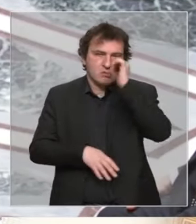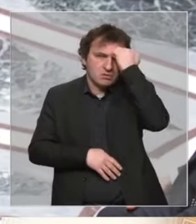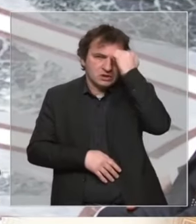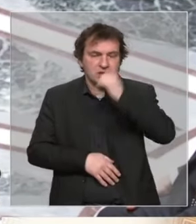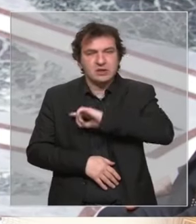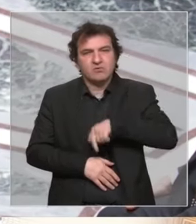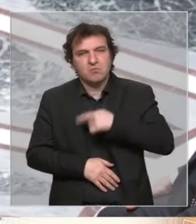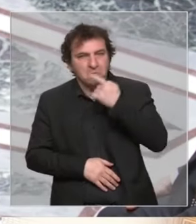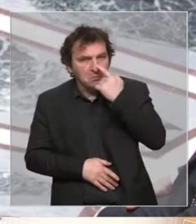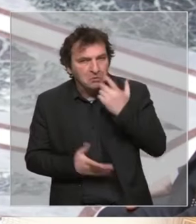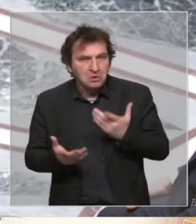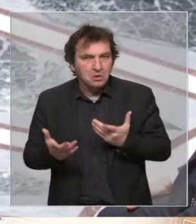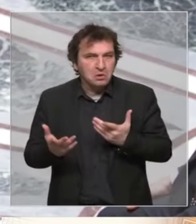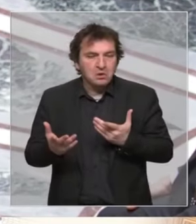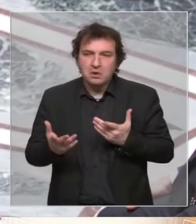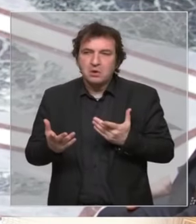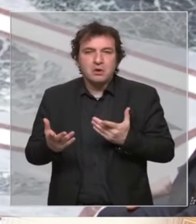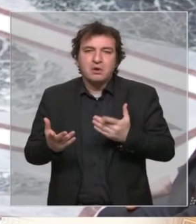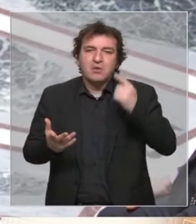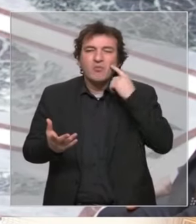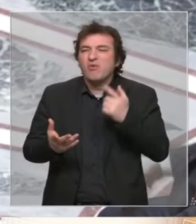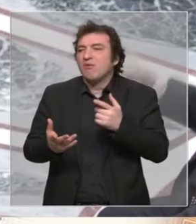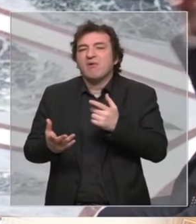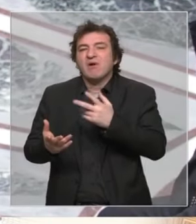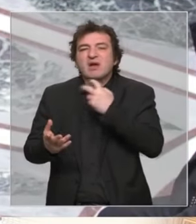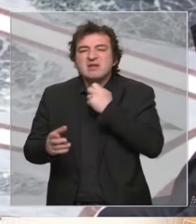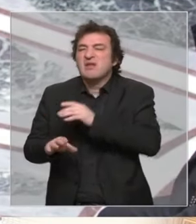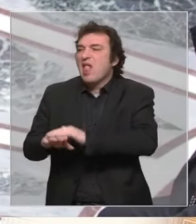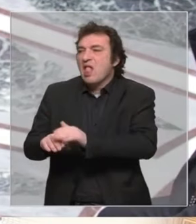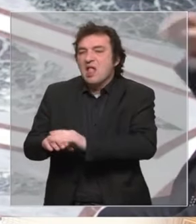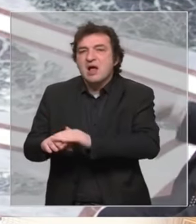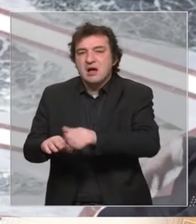à la fois totalement démagogique de la part d'un certain nombre de groupes politiques